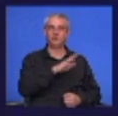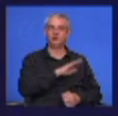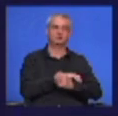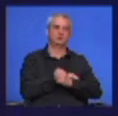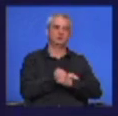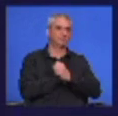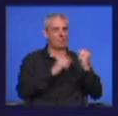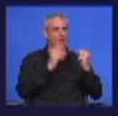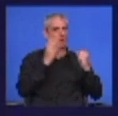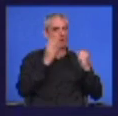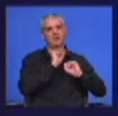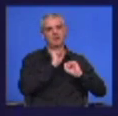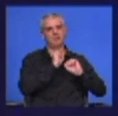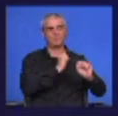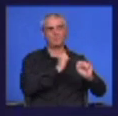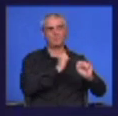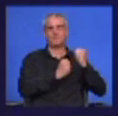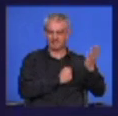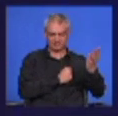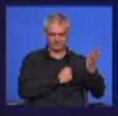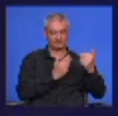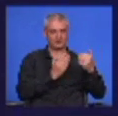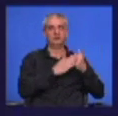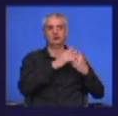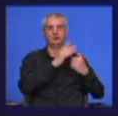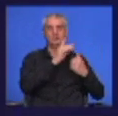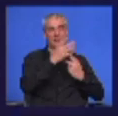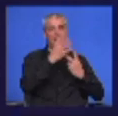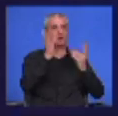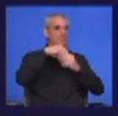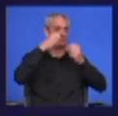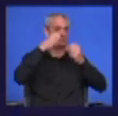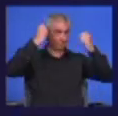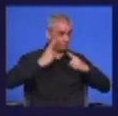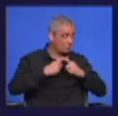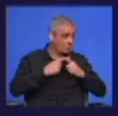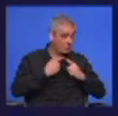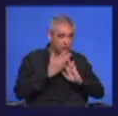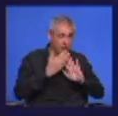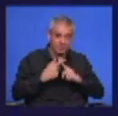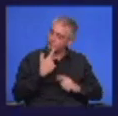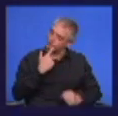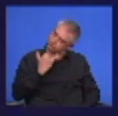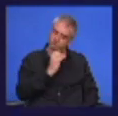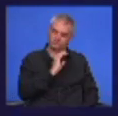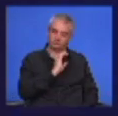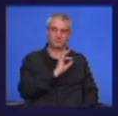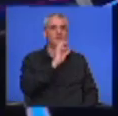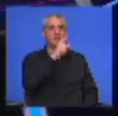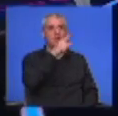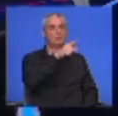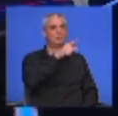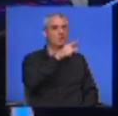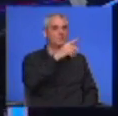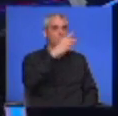שהיית מזוהה מרץ, רעייתך עם המפגינים, נכון? זה מדויק מה שאמרתי עד עכשיו? לגמרי. ובכל זאת אתה